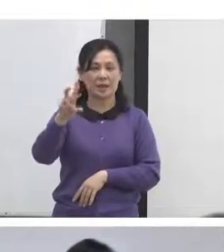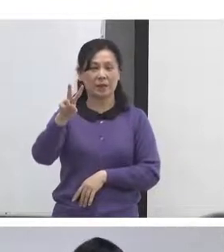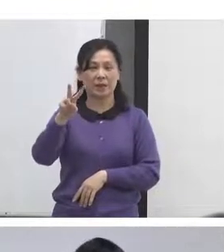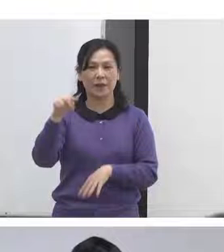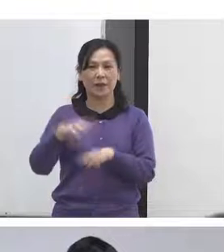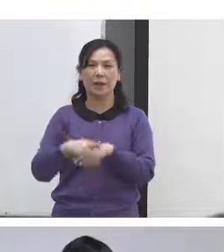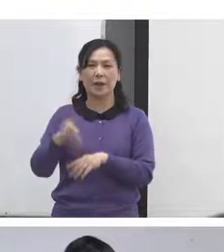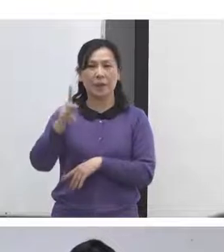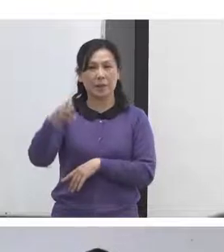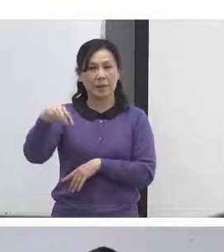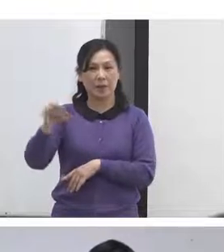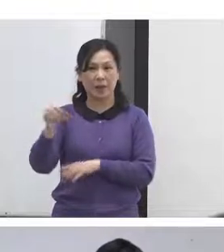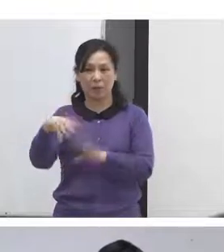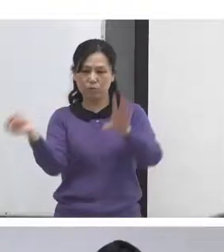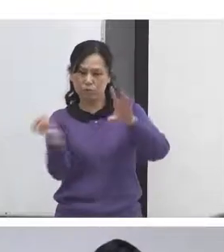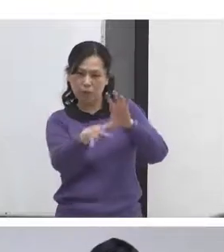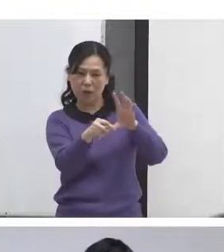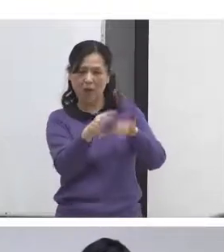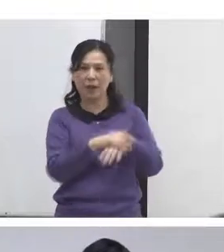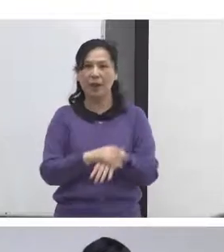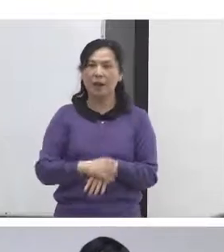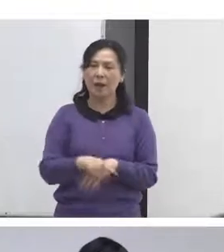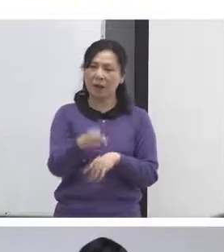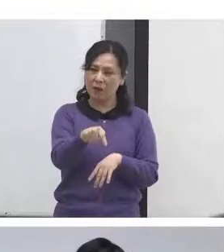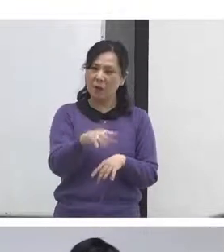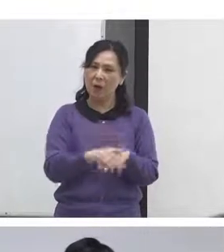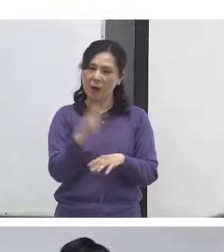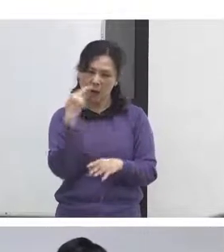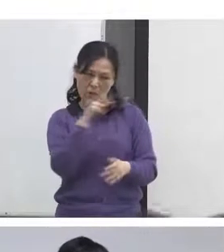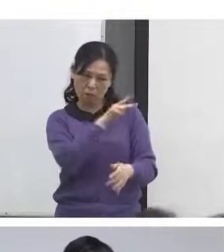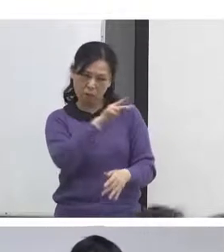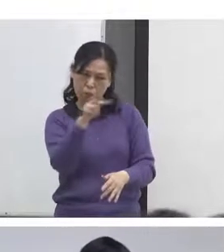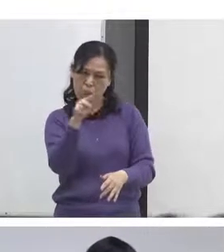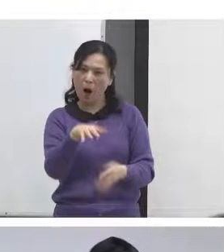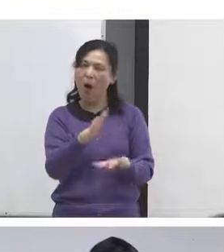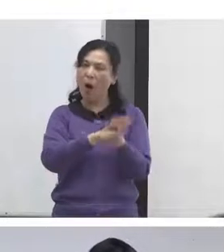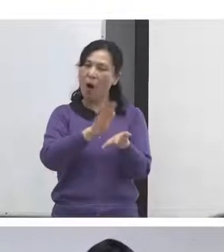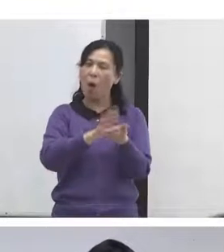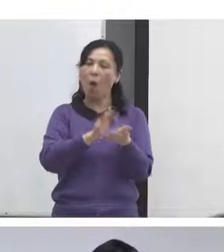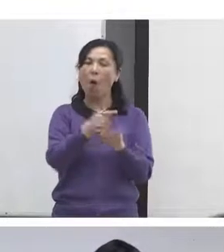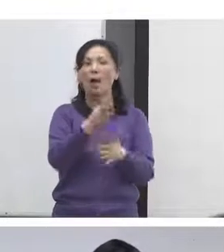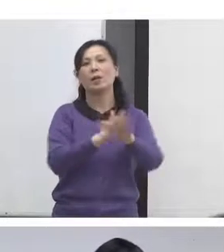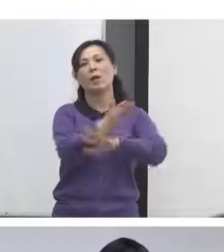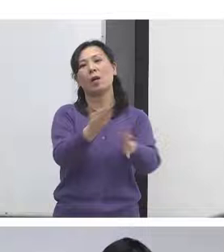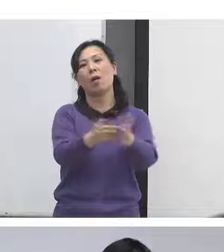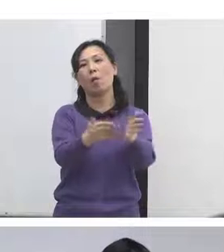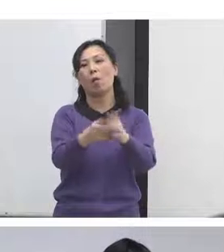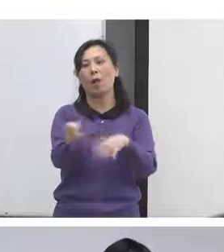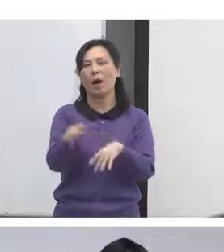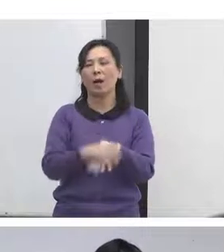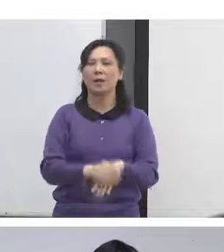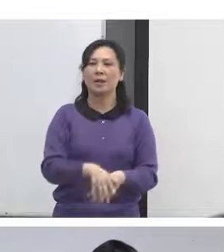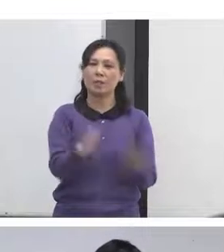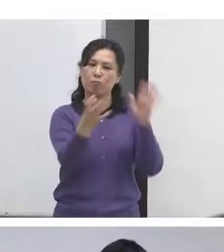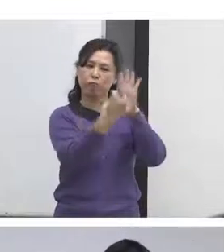机器检测的时候只能检测到外面 CSV， 发现你是很干净的很表格的 CSV， 所以你就过关了，你就可以得到那个刚讲的标章的金标章。可